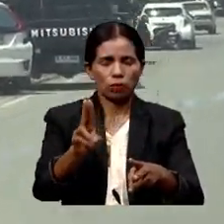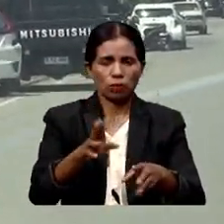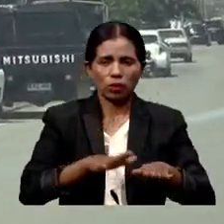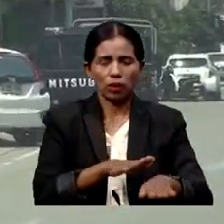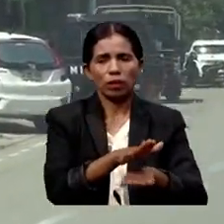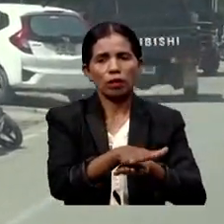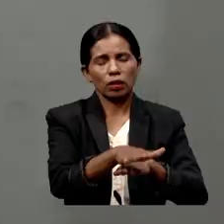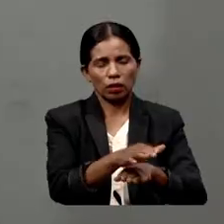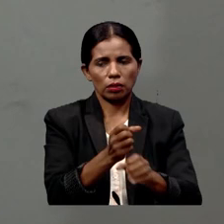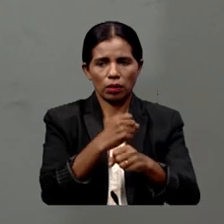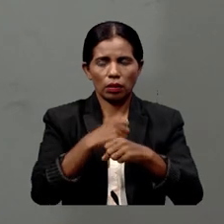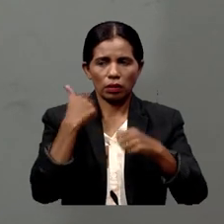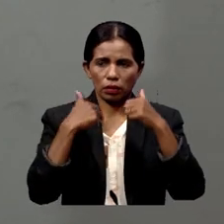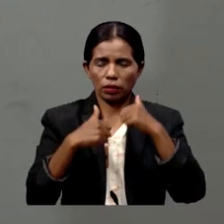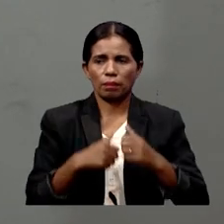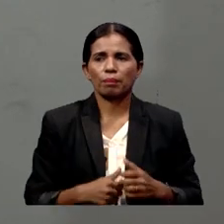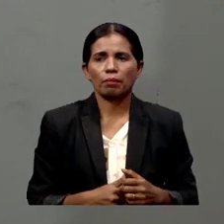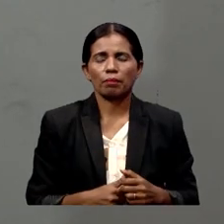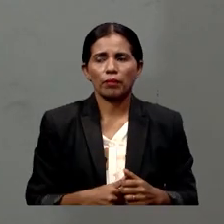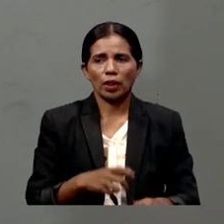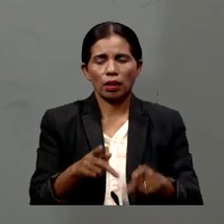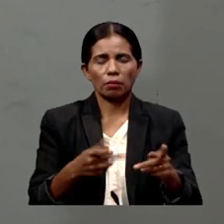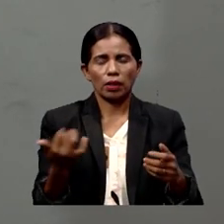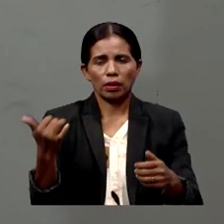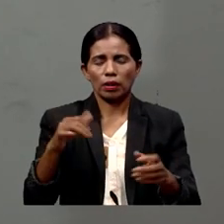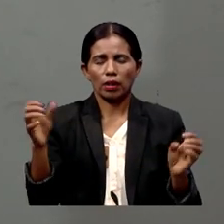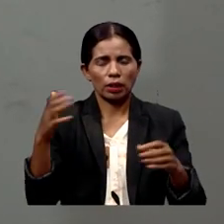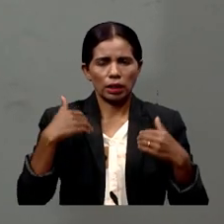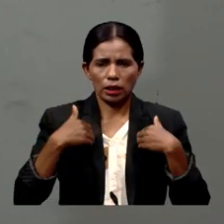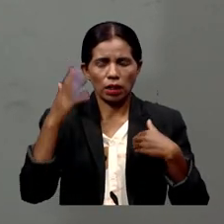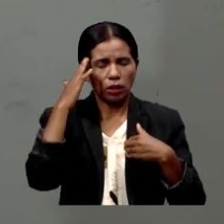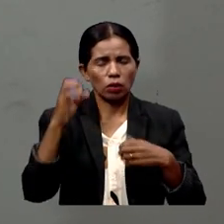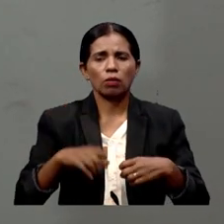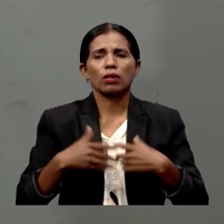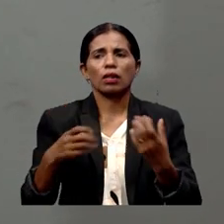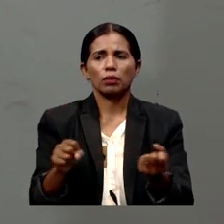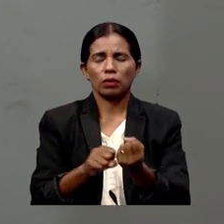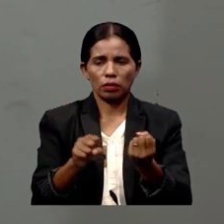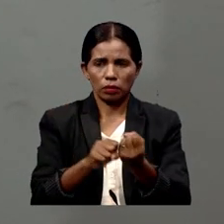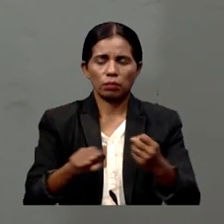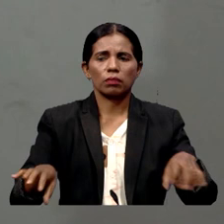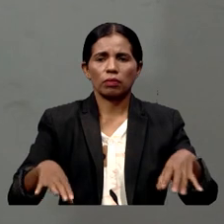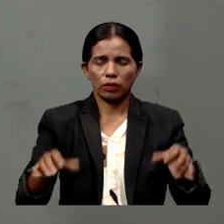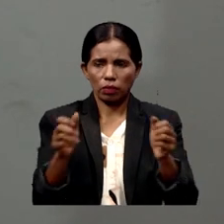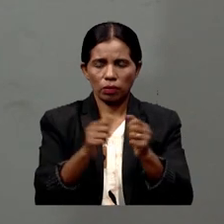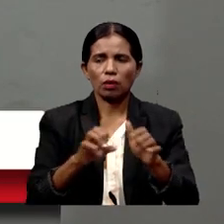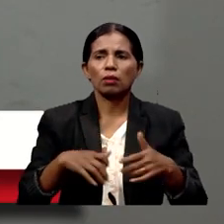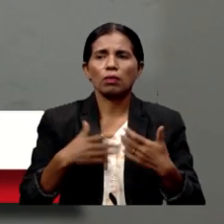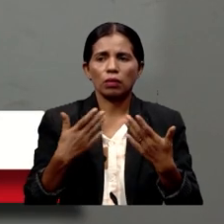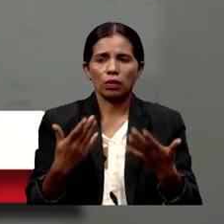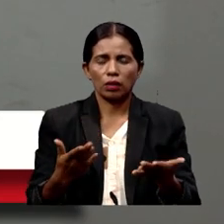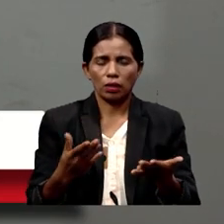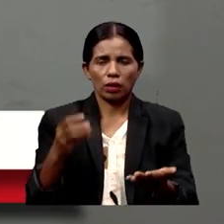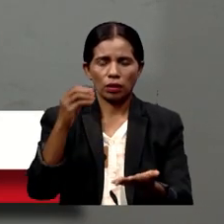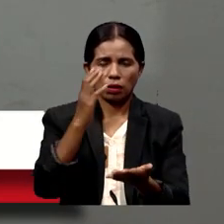halau atividade. Paitan komunidade sira malah konsi sira oensa atu bele kontribui at kolabora. Ba oensa atu bele